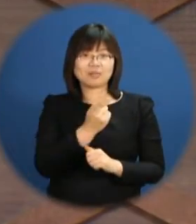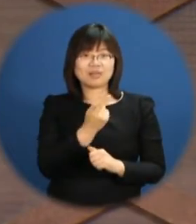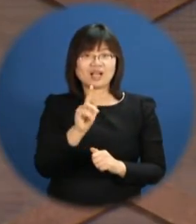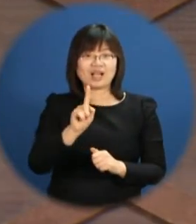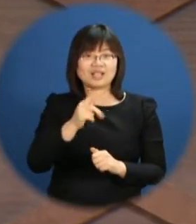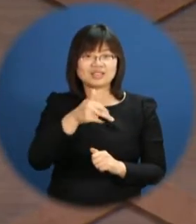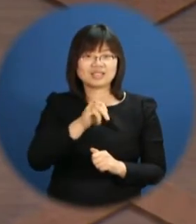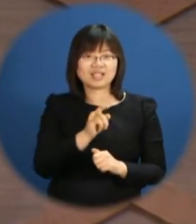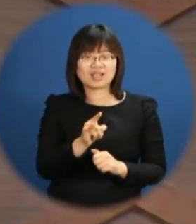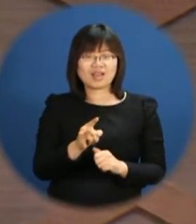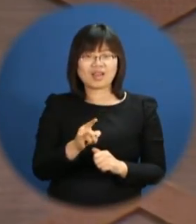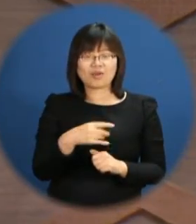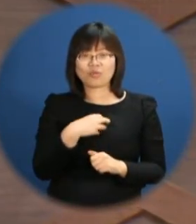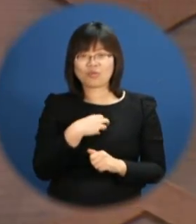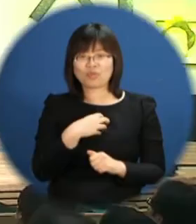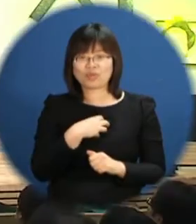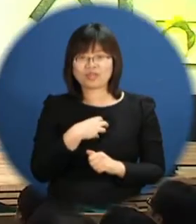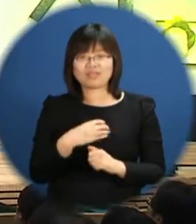났습니다